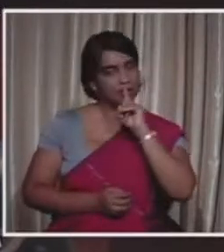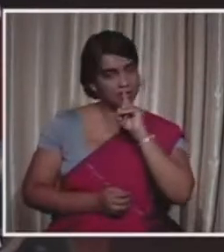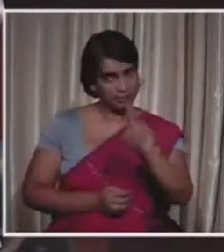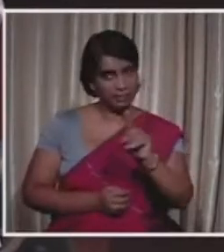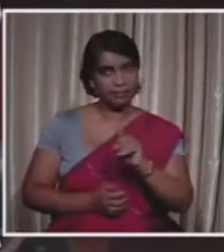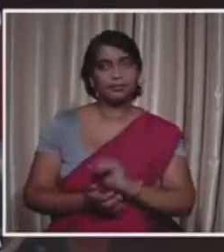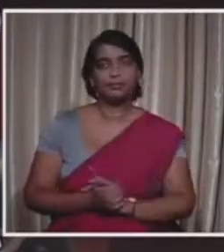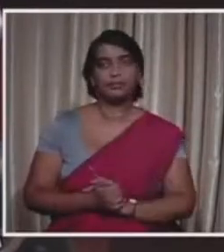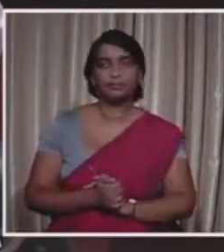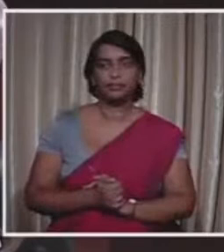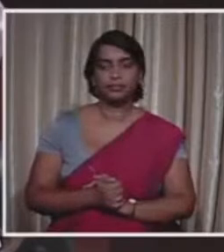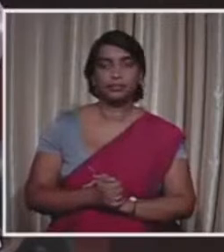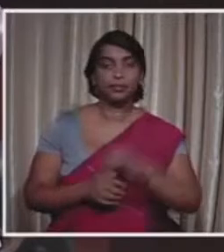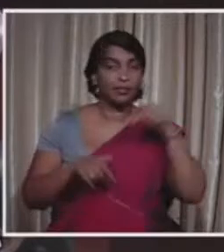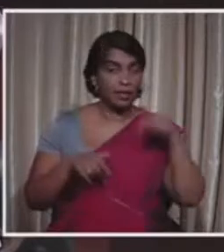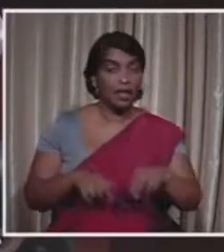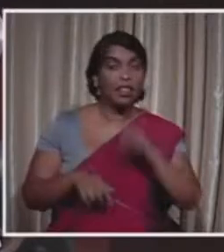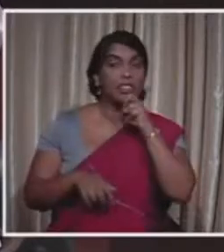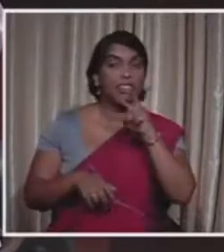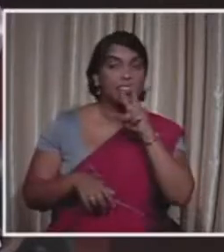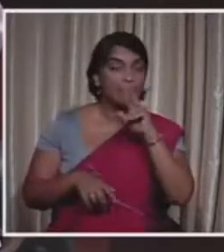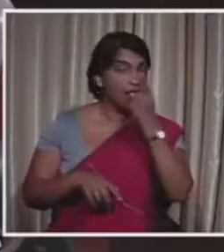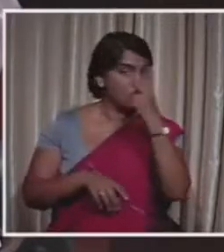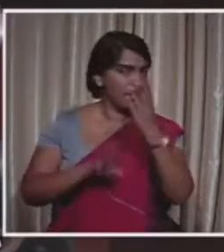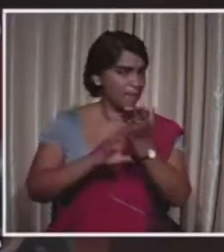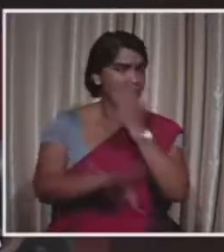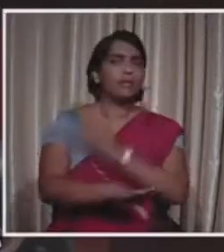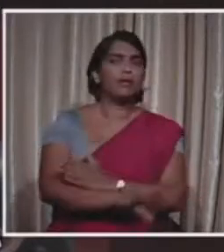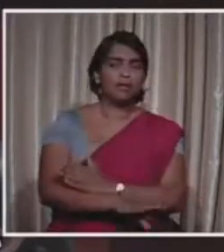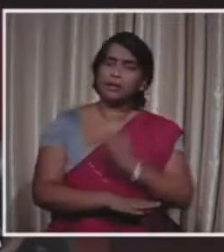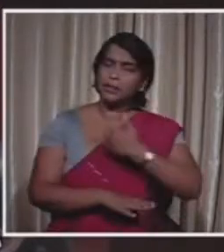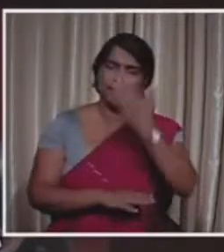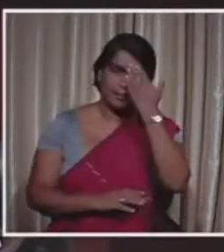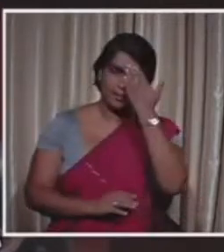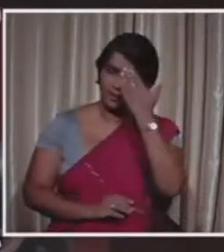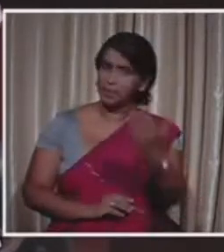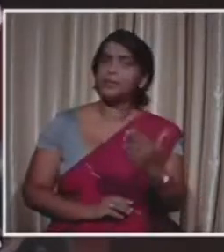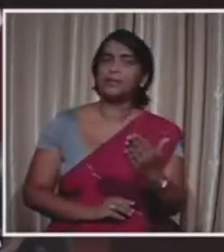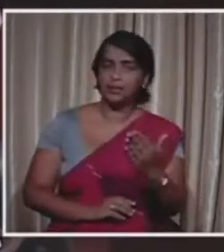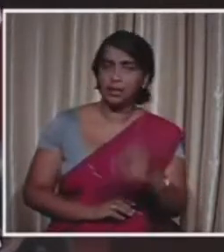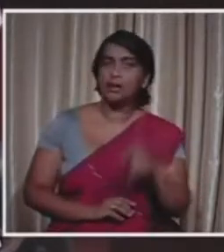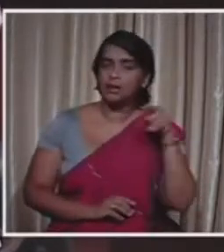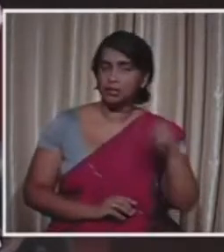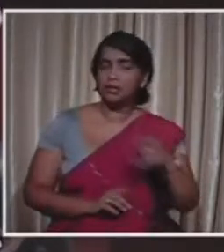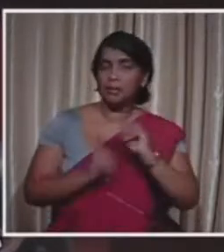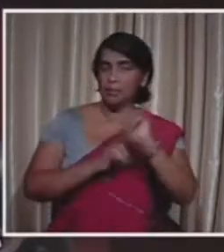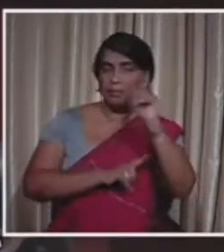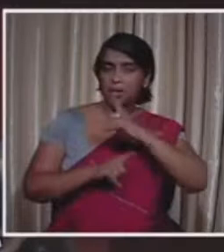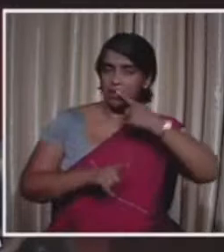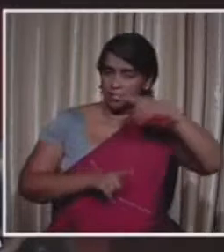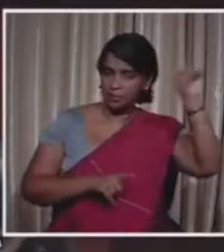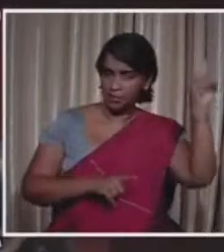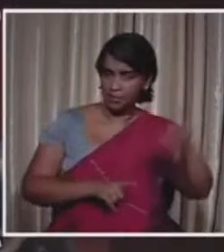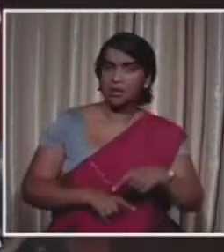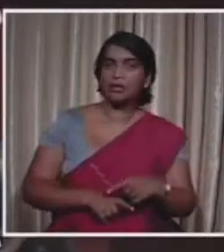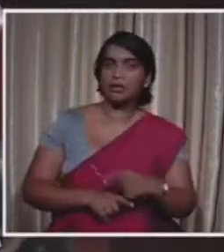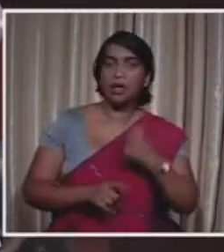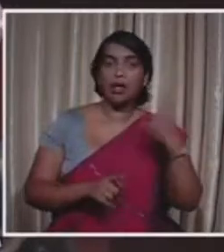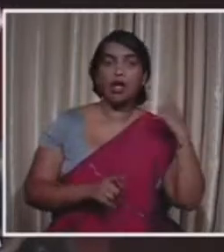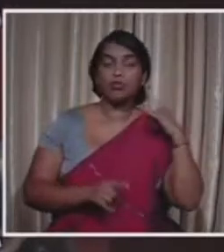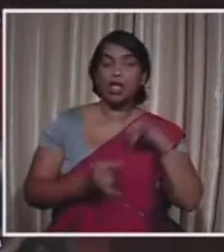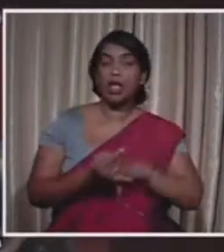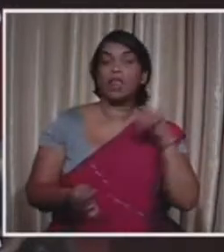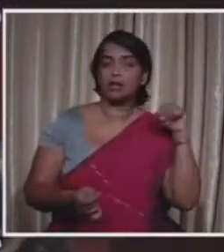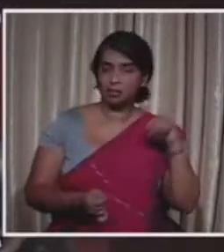ඔබතුමාගෙන් අද දවල් 12ට පෙර කරුණා කරලා මේ සභාවට ගෙන්නන්න ආරක්ෂක